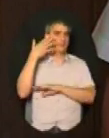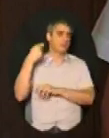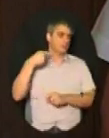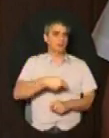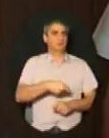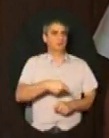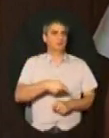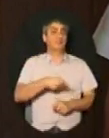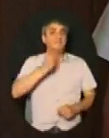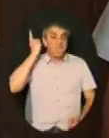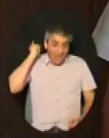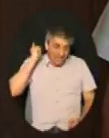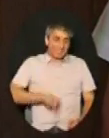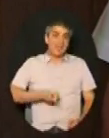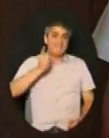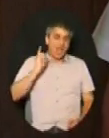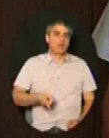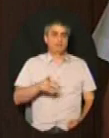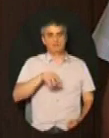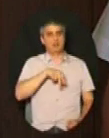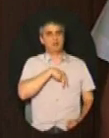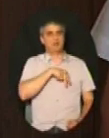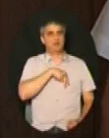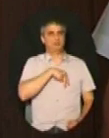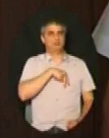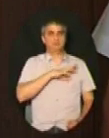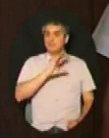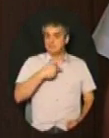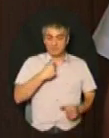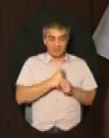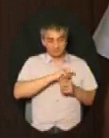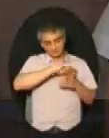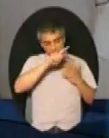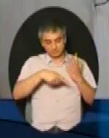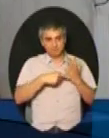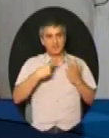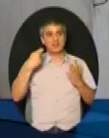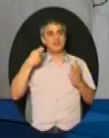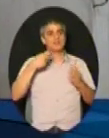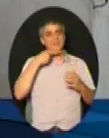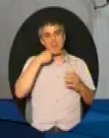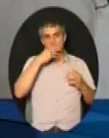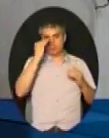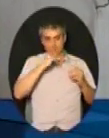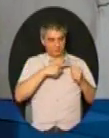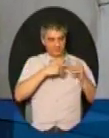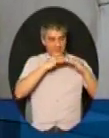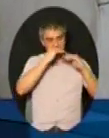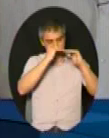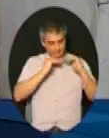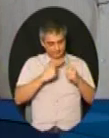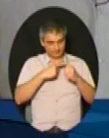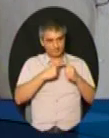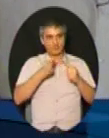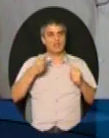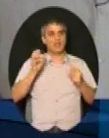בגמלאים, והיא חייבת לקחת אחריות. אם נעשה את כל זה, נוריד את הדמי ניהול דרך הורדת התקרה,